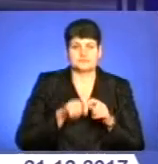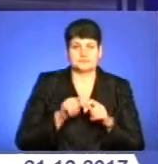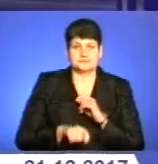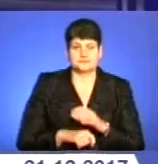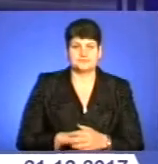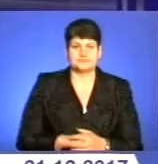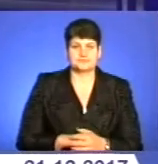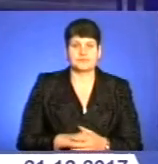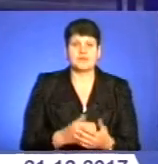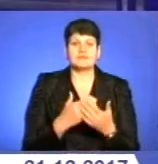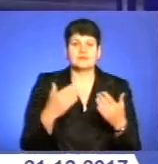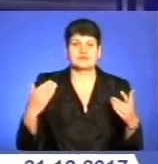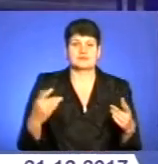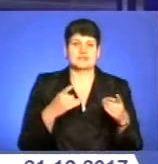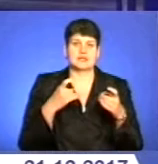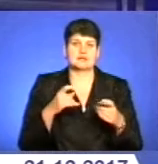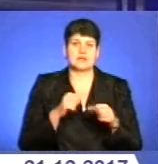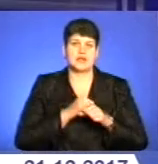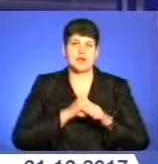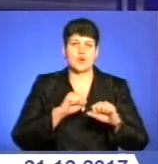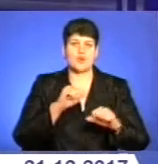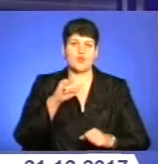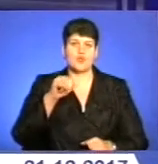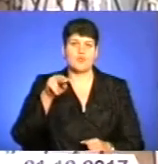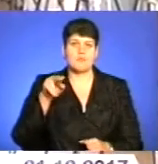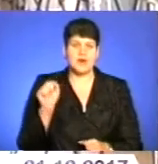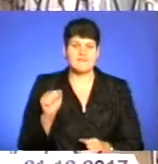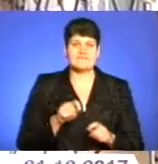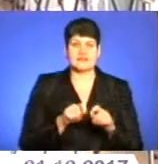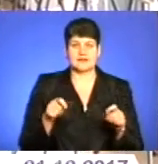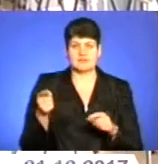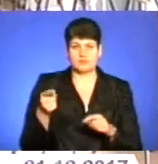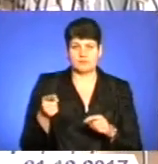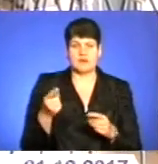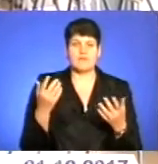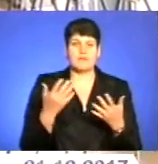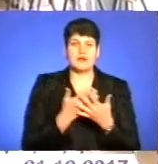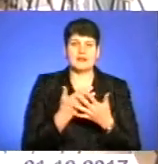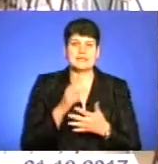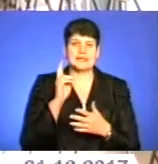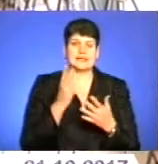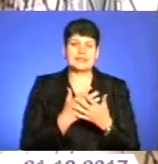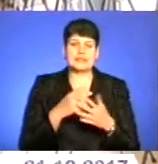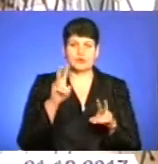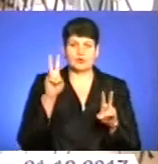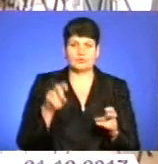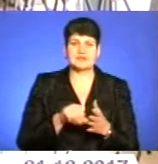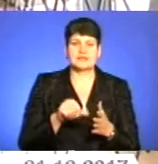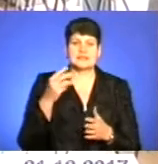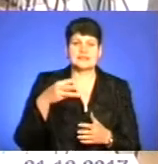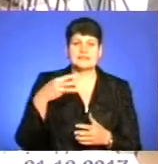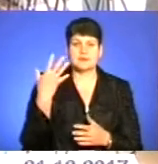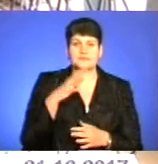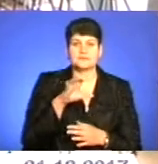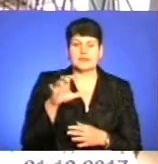Виставку стрілецьких світлин «Герої УПА» відкрили у Тернополі у Палаці кіно. Представлено 35 унікальних світлин, на